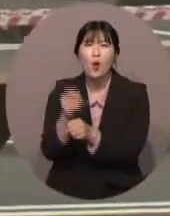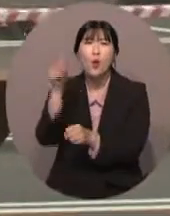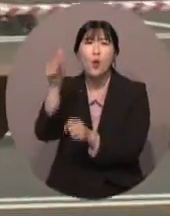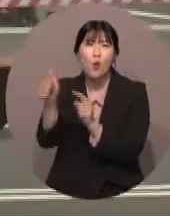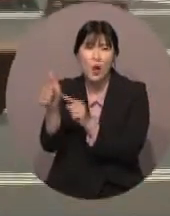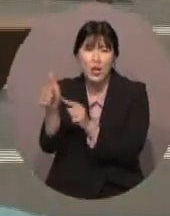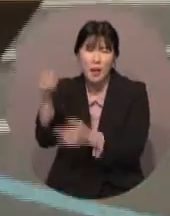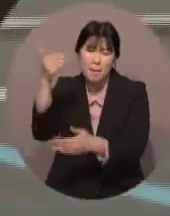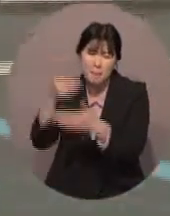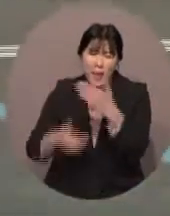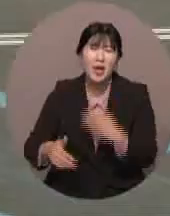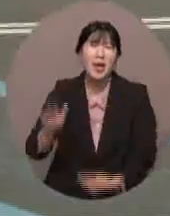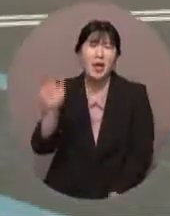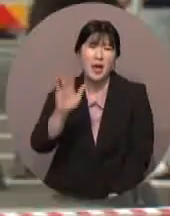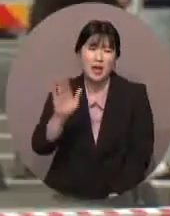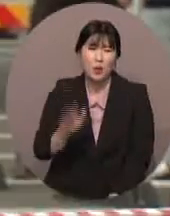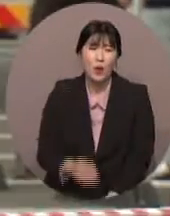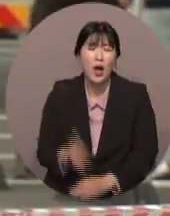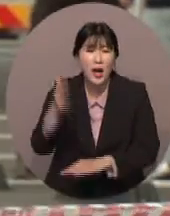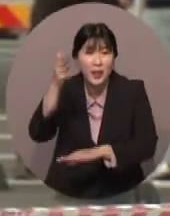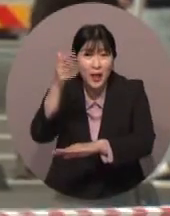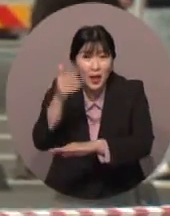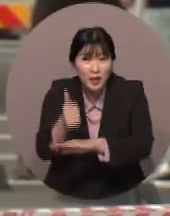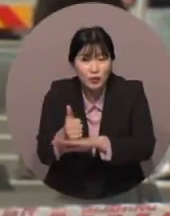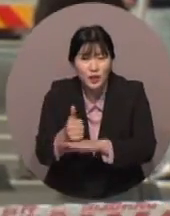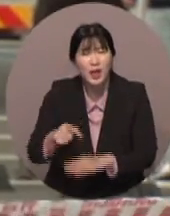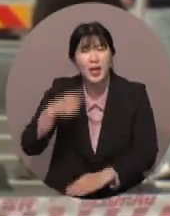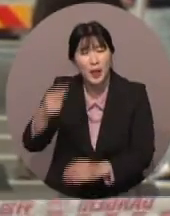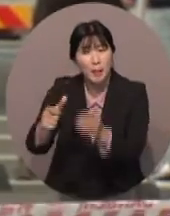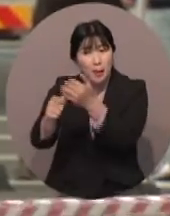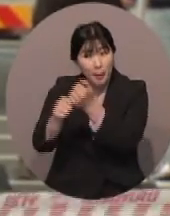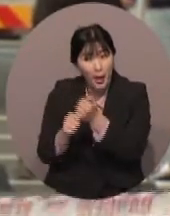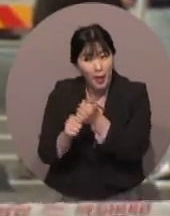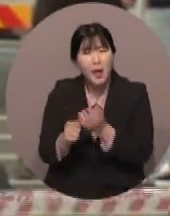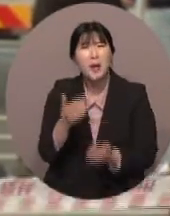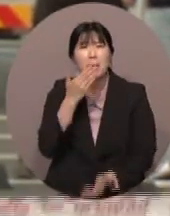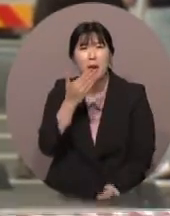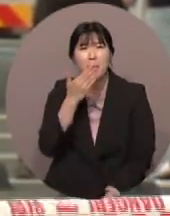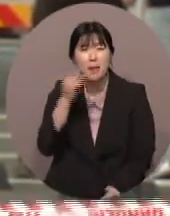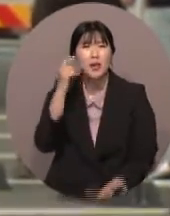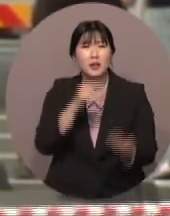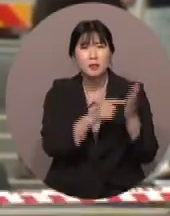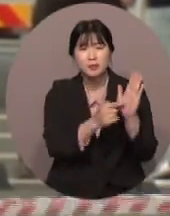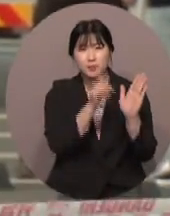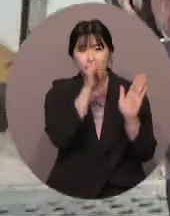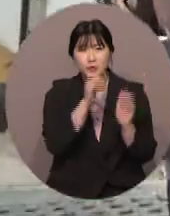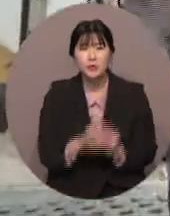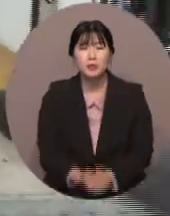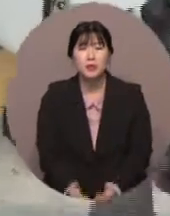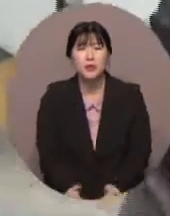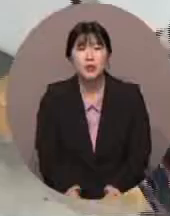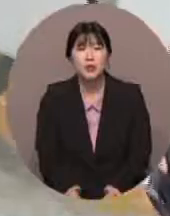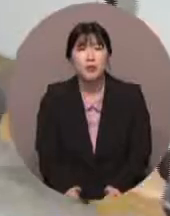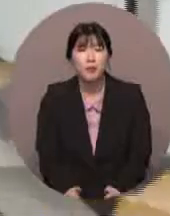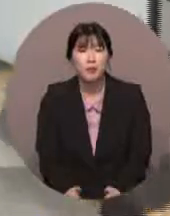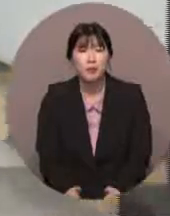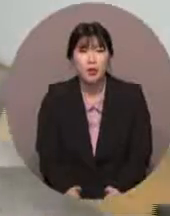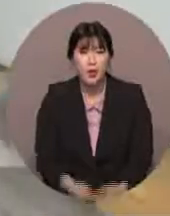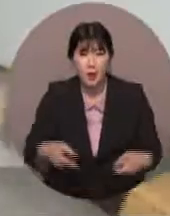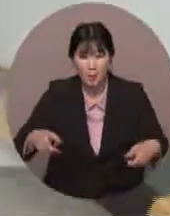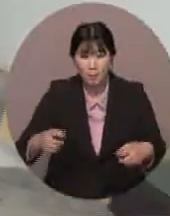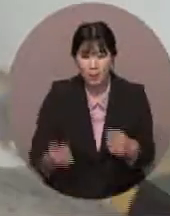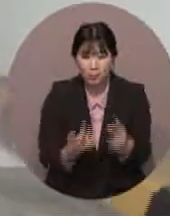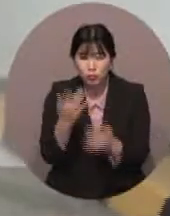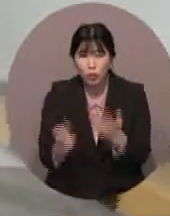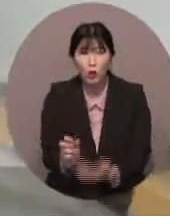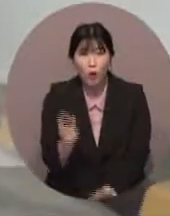수사대상에서 제외한 것이 아니라 향후 수사과정에서 추가 입건할 수 있다고 해명했습니다 사고 원인